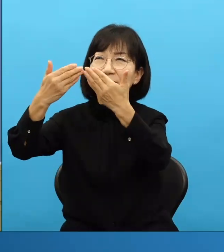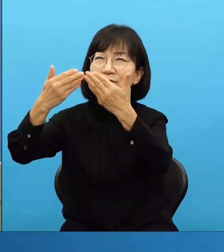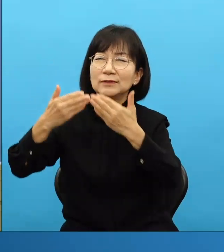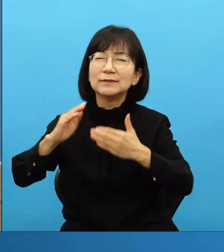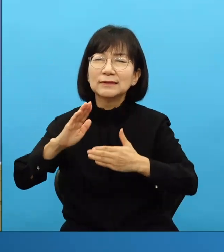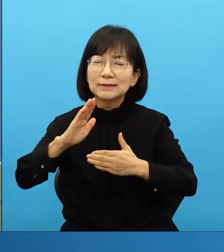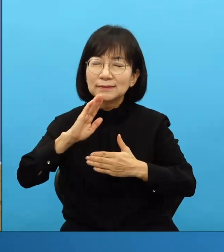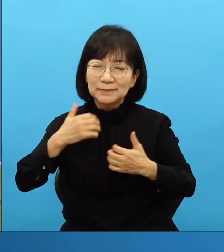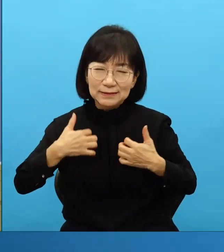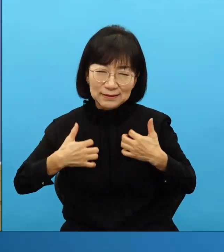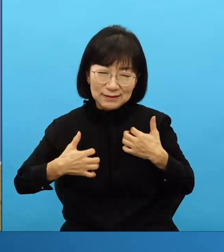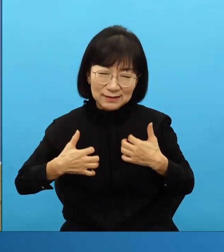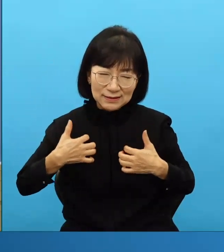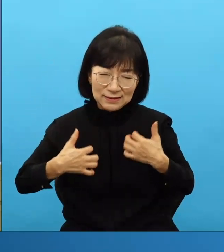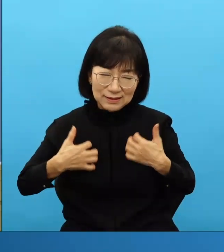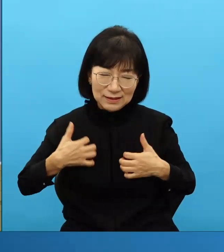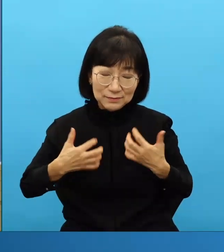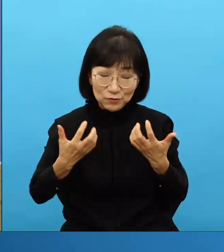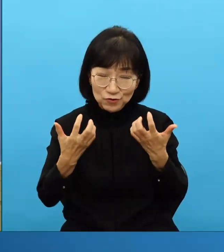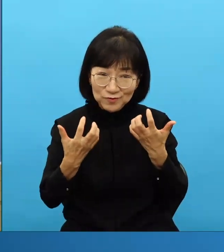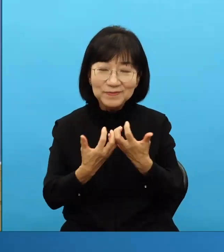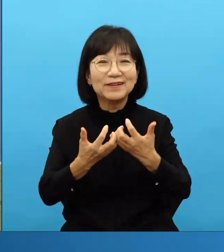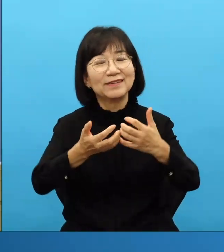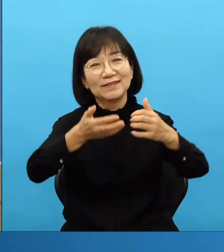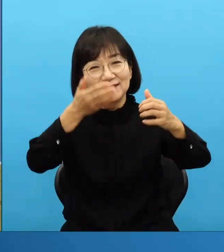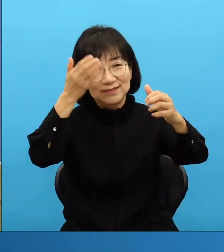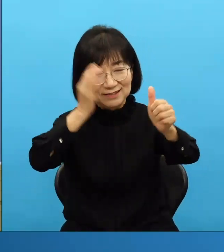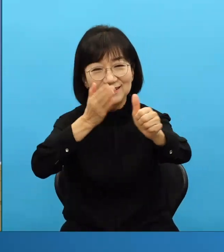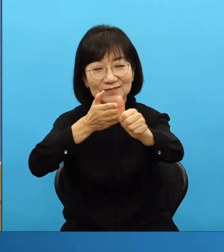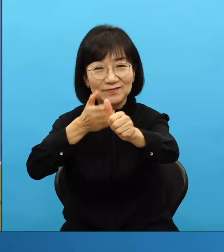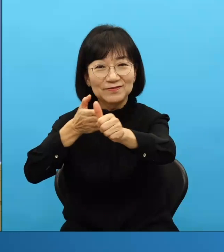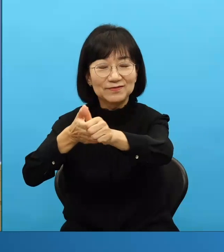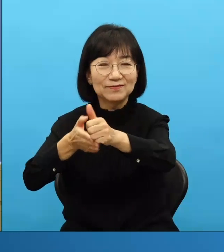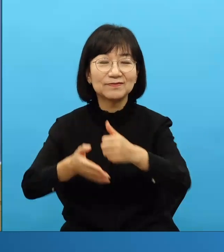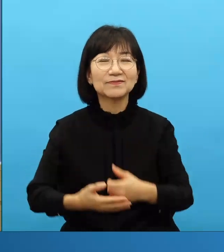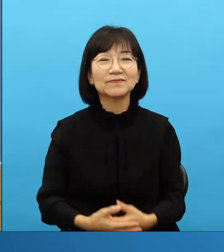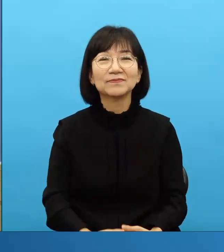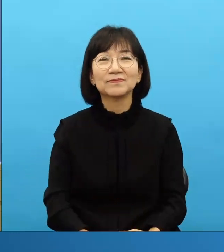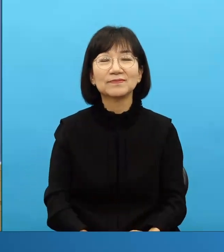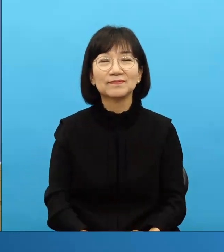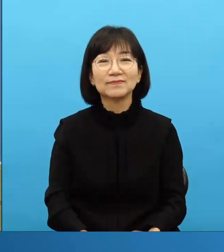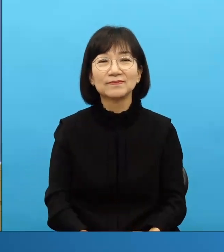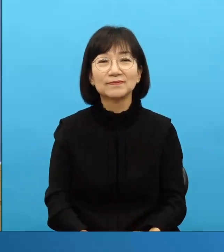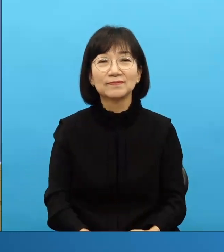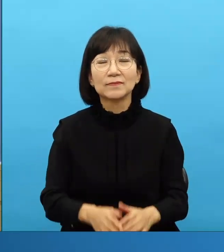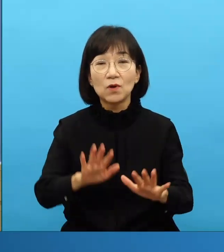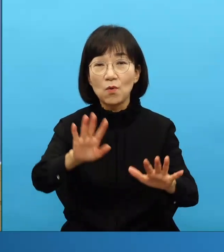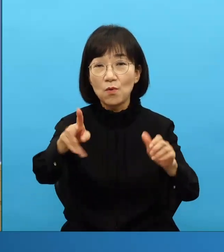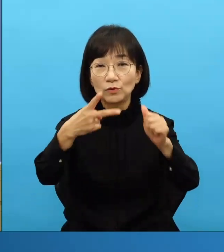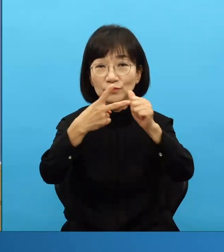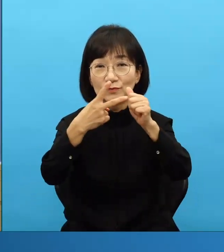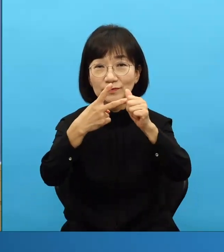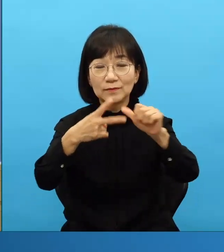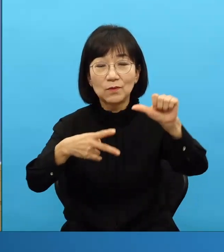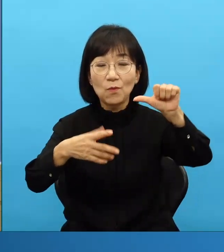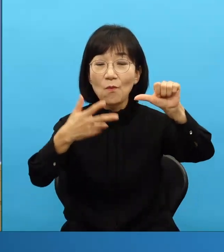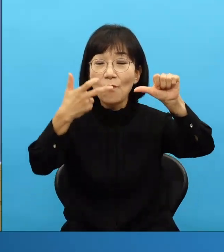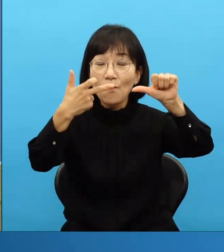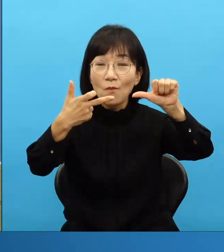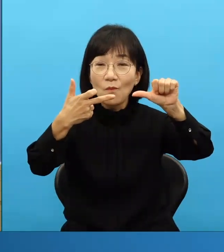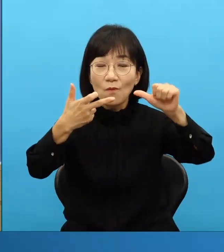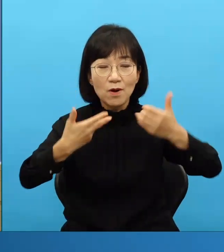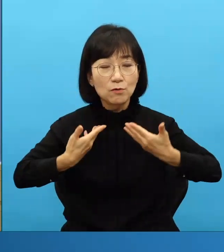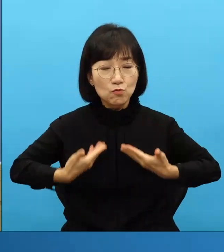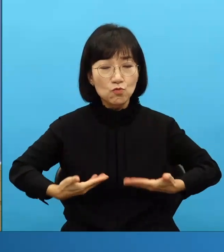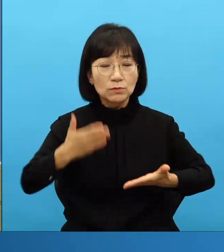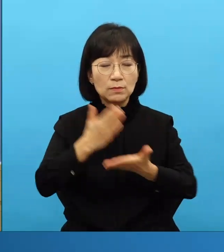기쁨으로 충만하기를 축복합니다. may you be blessed to be filled and have joy inside of the things that God has given. 자, 두 번째 17절에 보니까 쉬지 말고 기도하라. And then